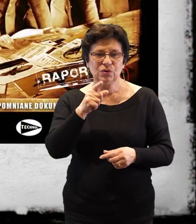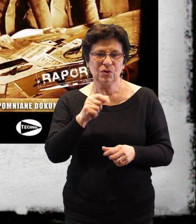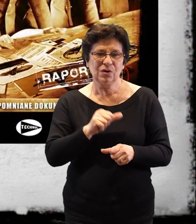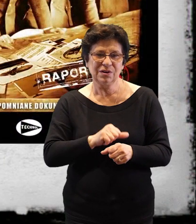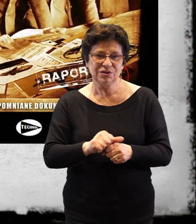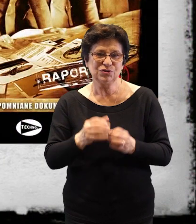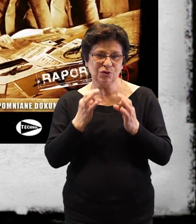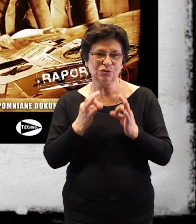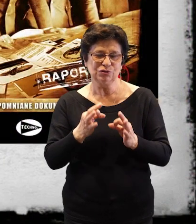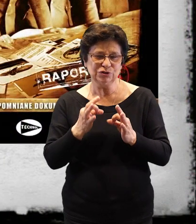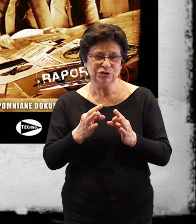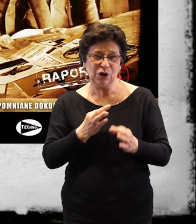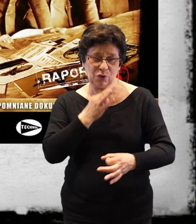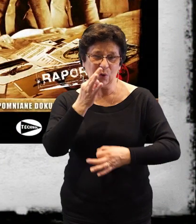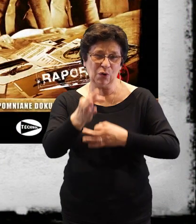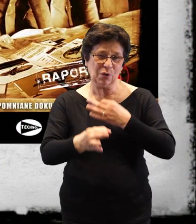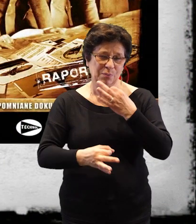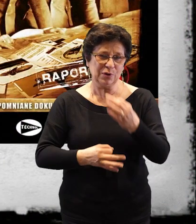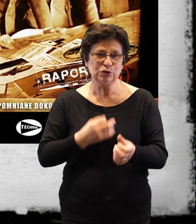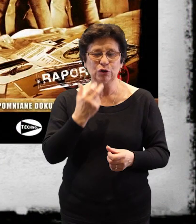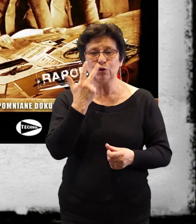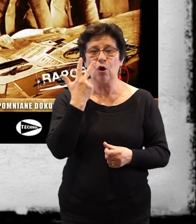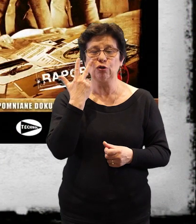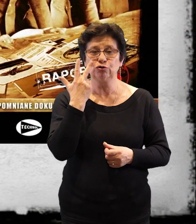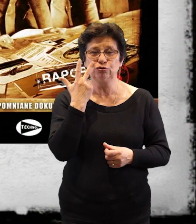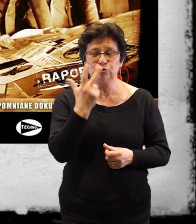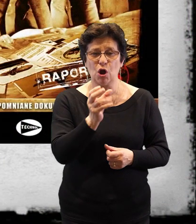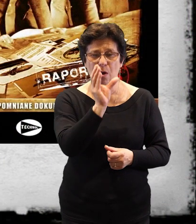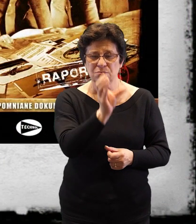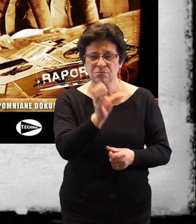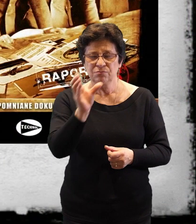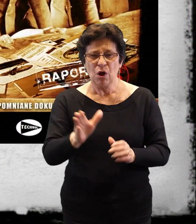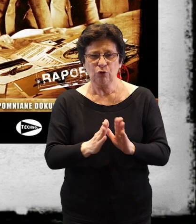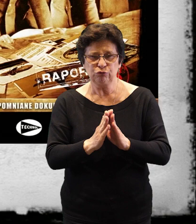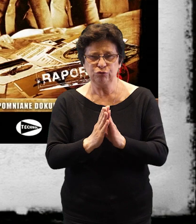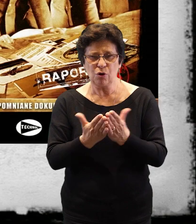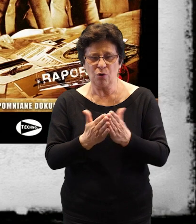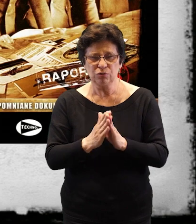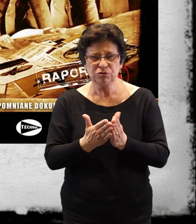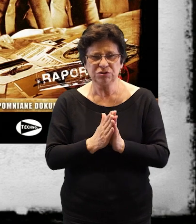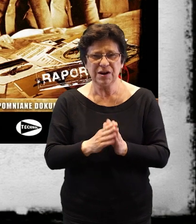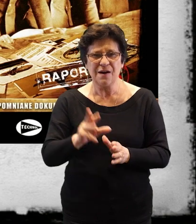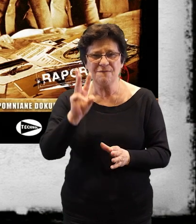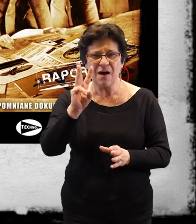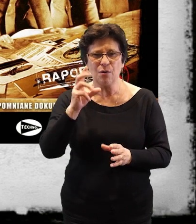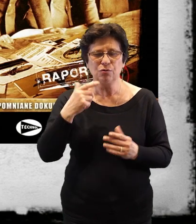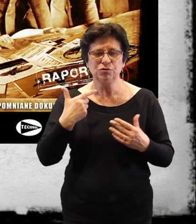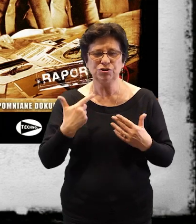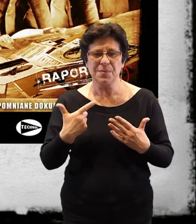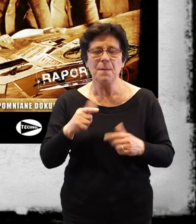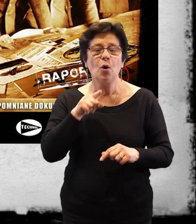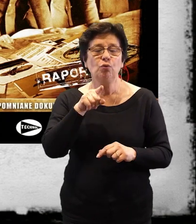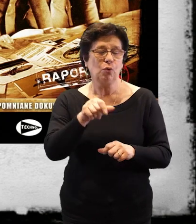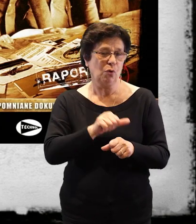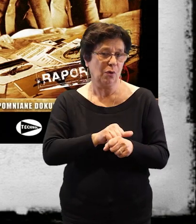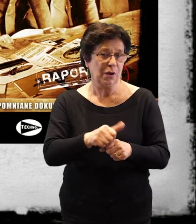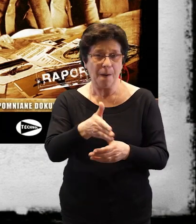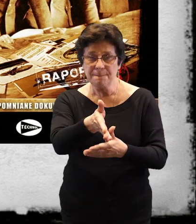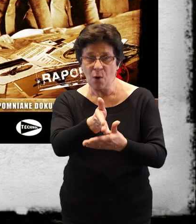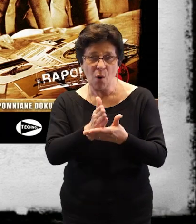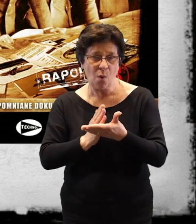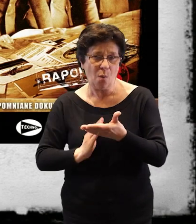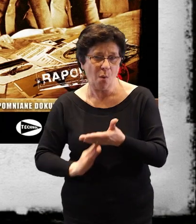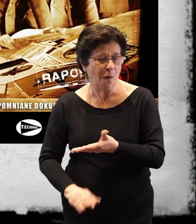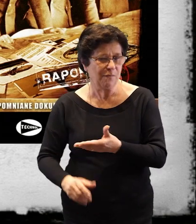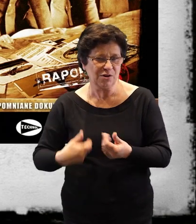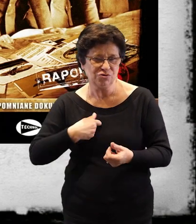Państwu dzisiaj opowiadałem. To są trzy tomy kryptonimu V7. To jest połowa śledztwa, to jest w tych trzech